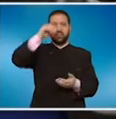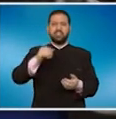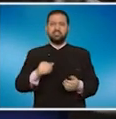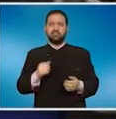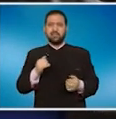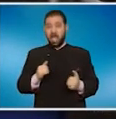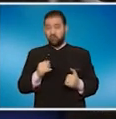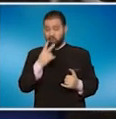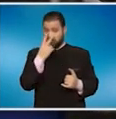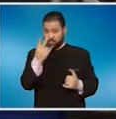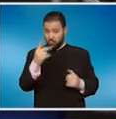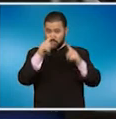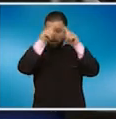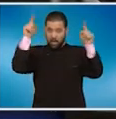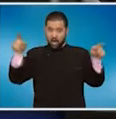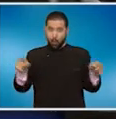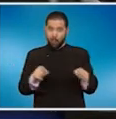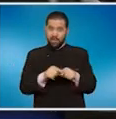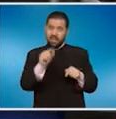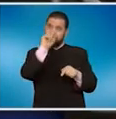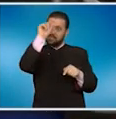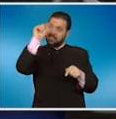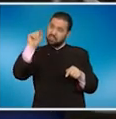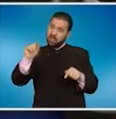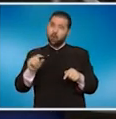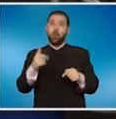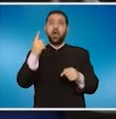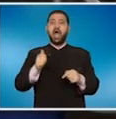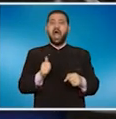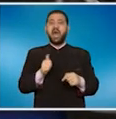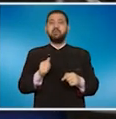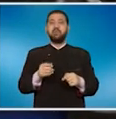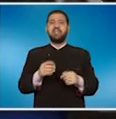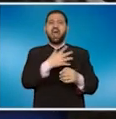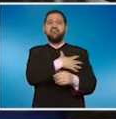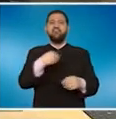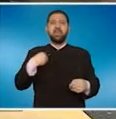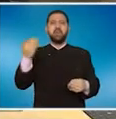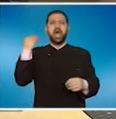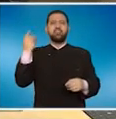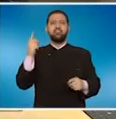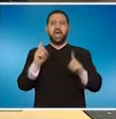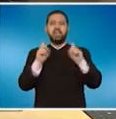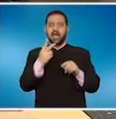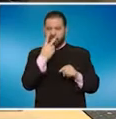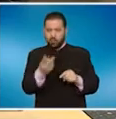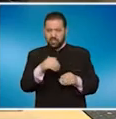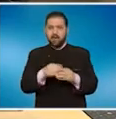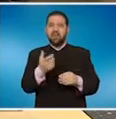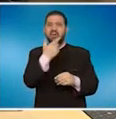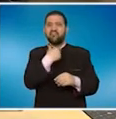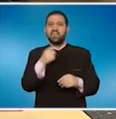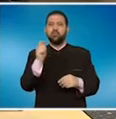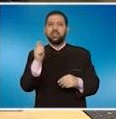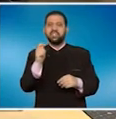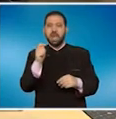inspiră dintr-o panoplie a armelor soldatului roman care îl păzea pe Sfântul Apostol Pavel. Însă, Dacă ne uităm puțin în Vechiul Testament și avem